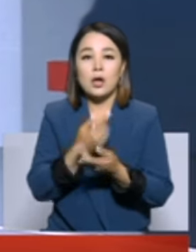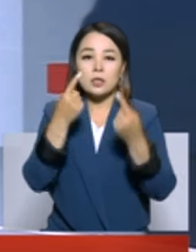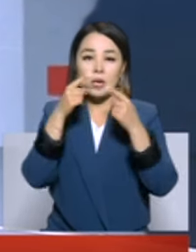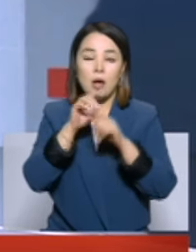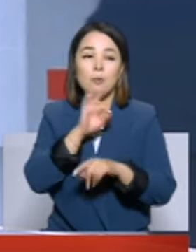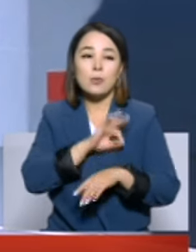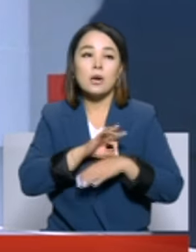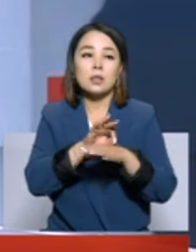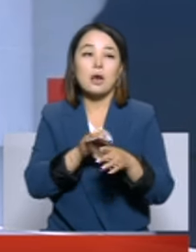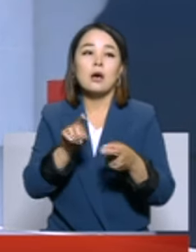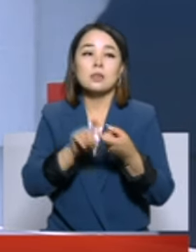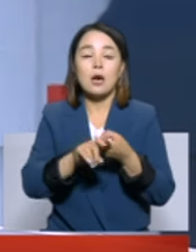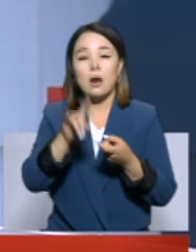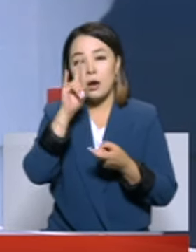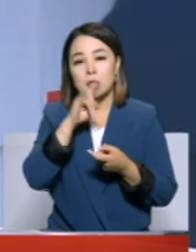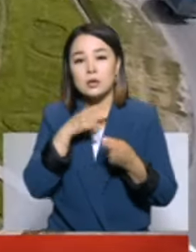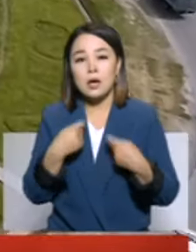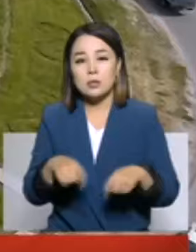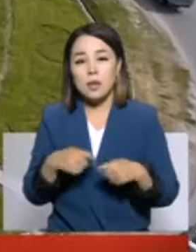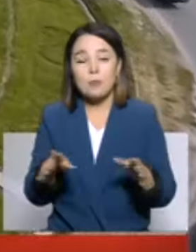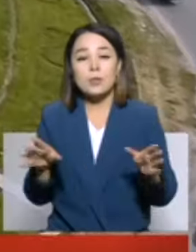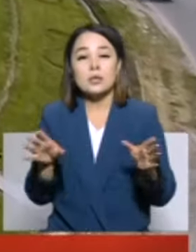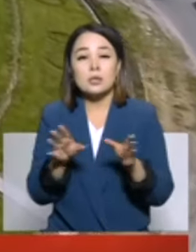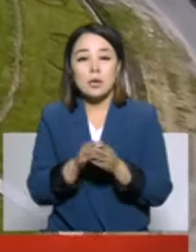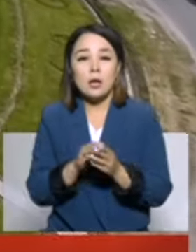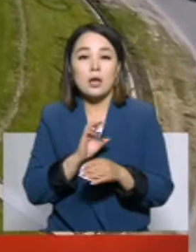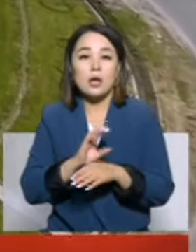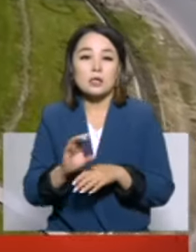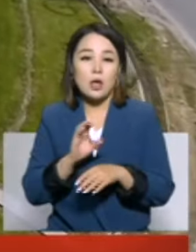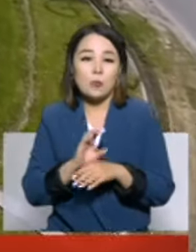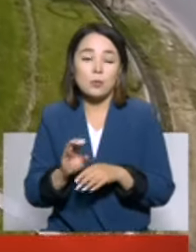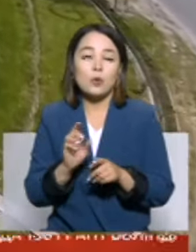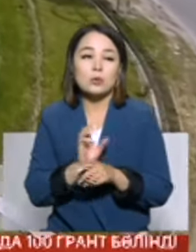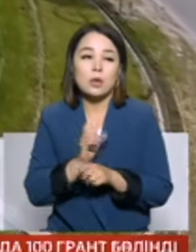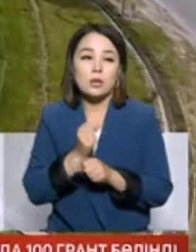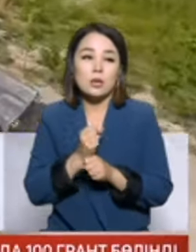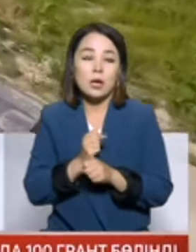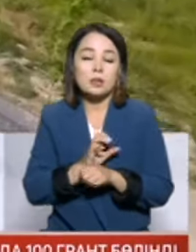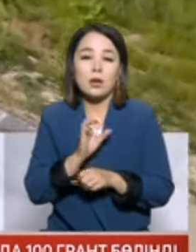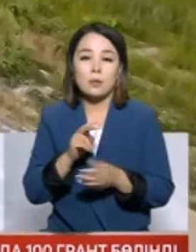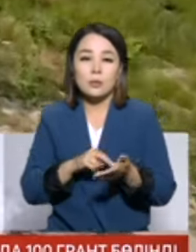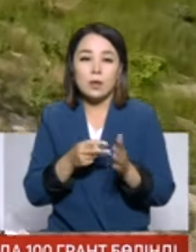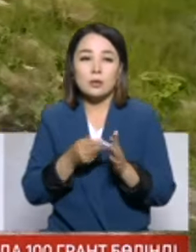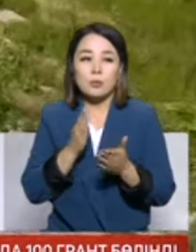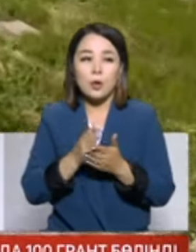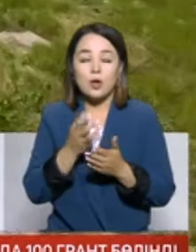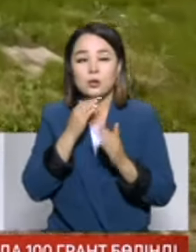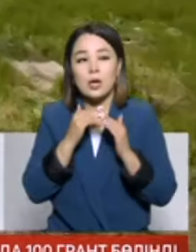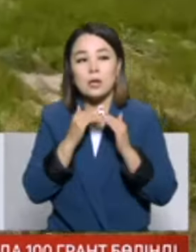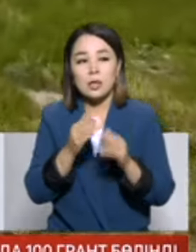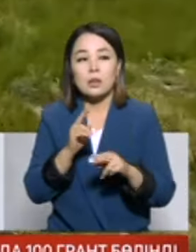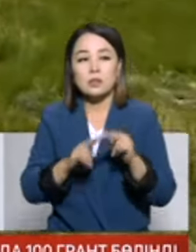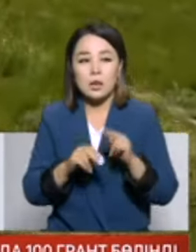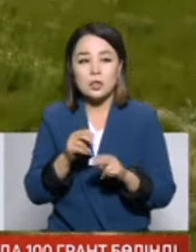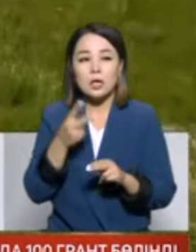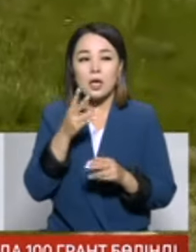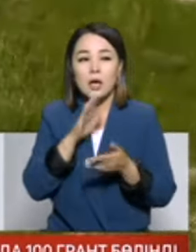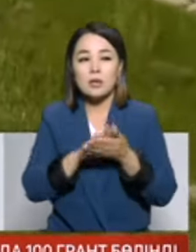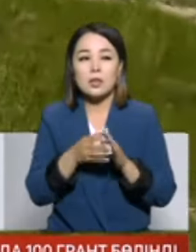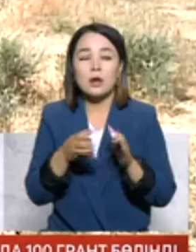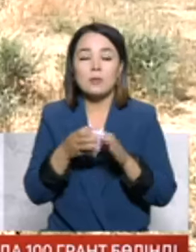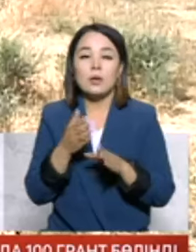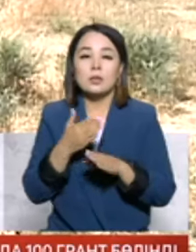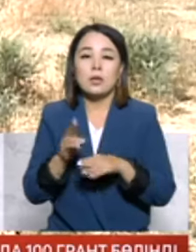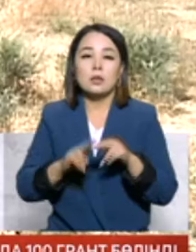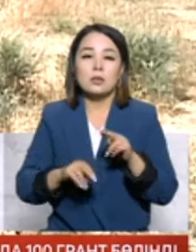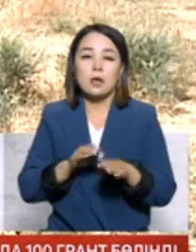технологияларды пайдалану арқылы Қазақстан нарығымен бірге экспортқа шығаруды көздеп отыр. Жылжай кешенін салу екі кезең бойынша